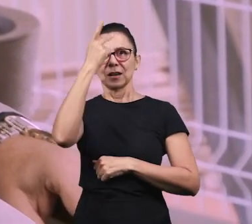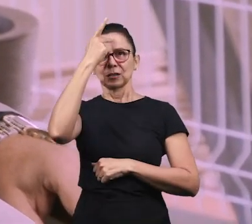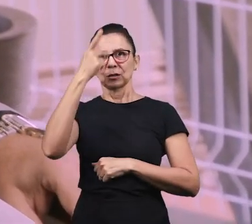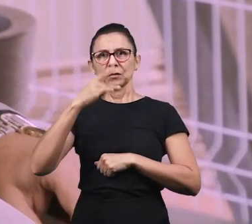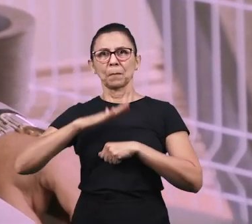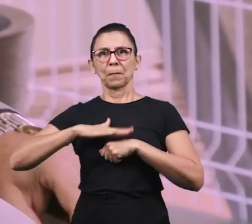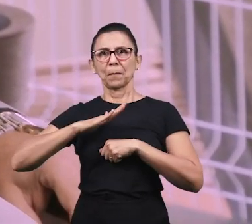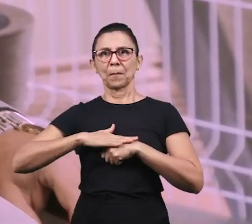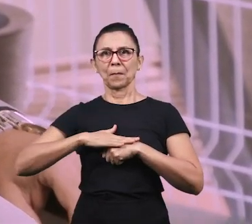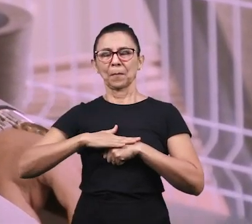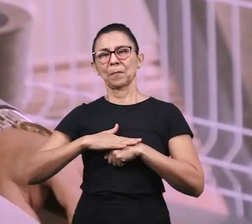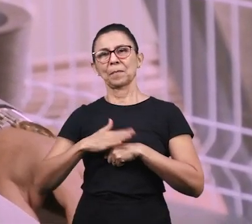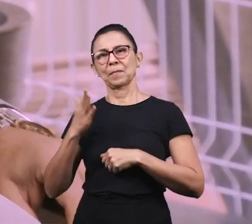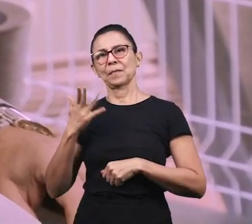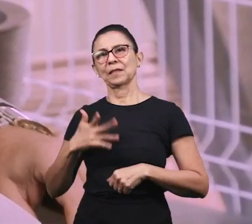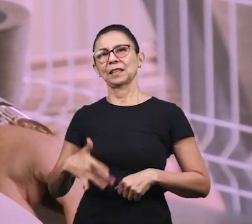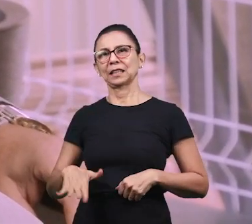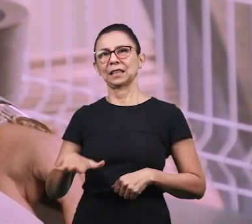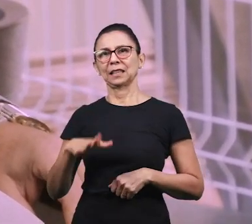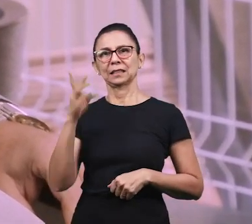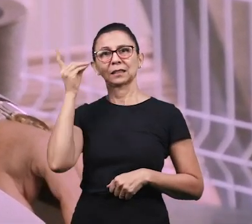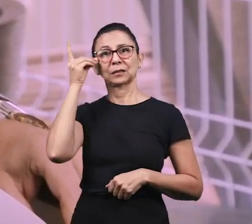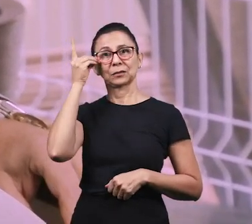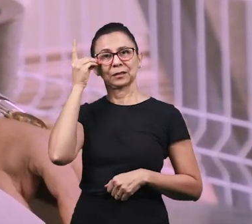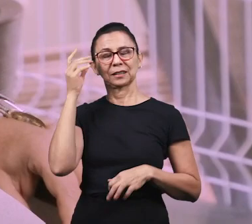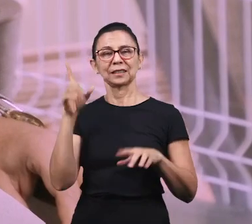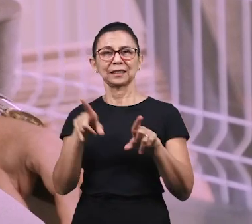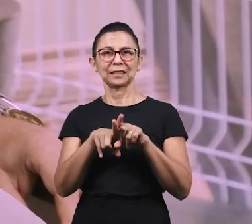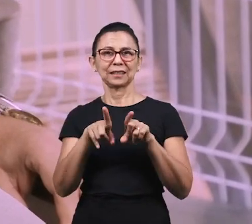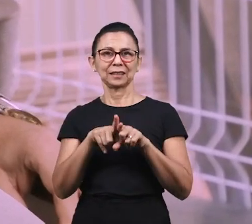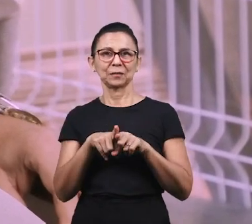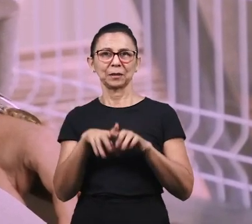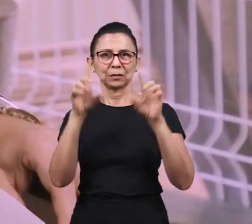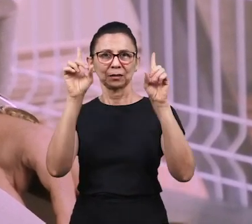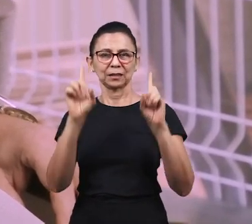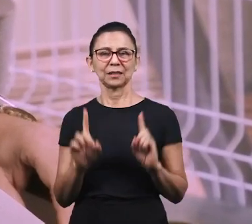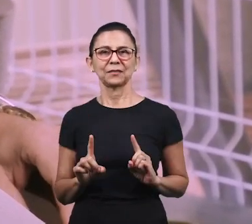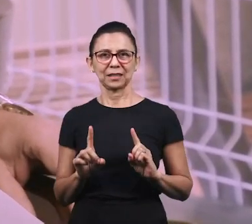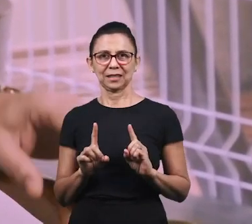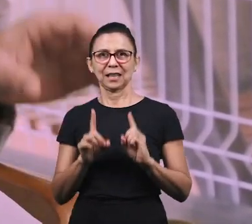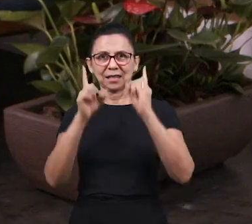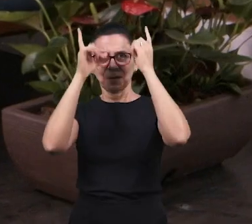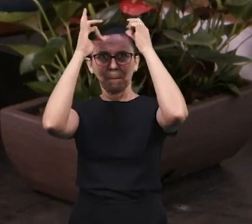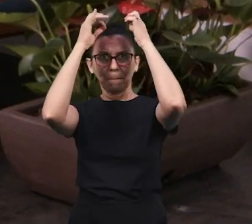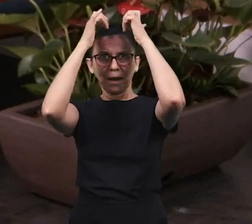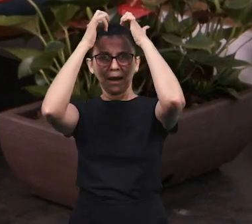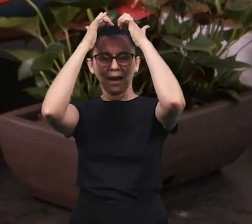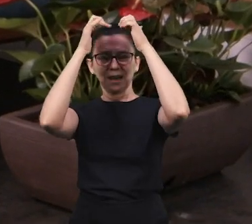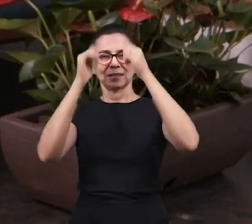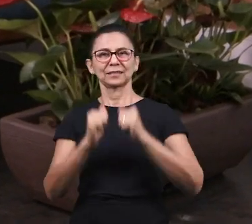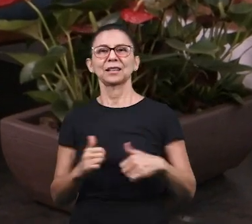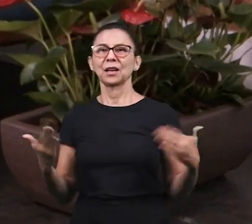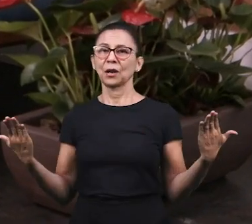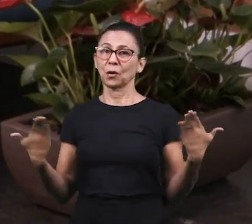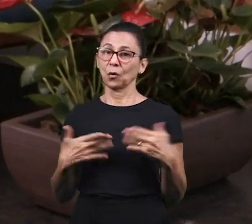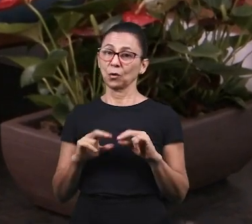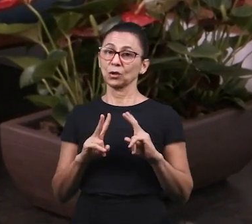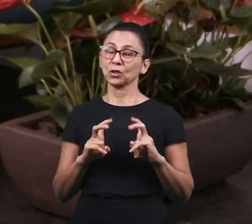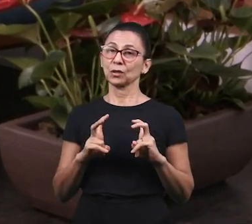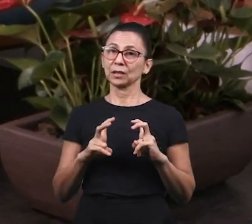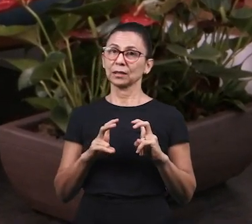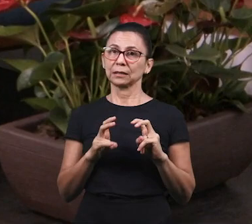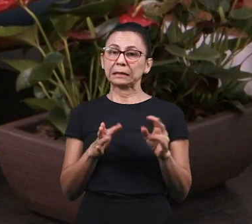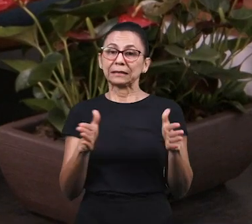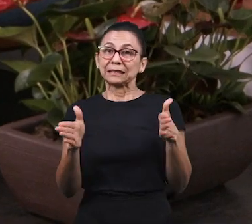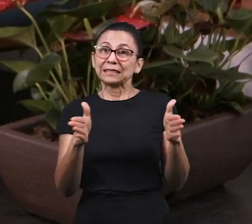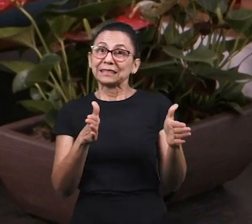Développer l'autonomie des enfants avec le syndrome de Down et déficience intellectuelle, c'est